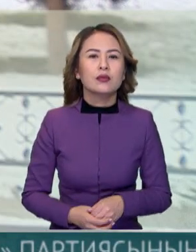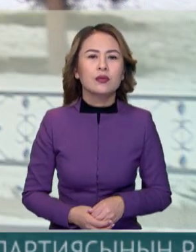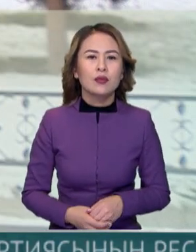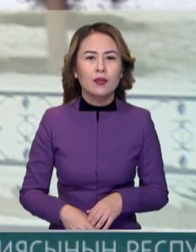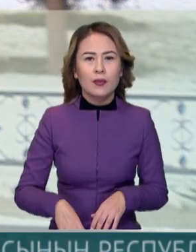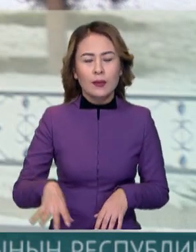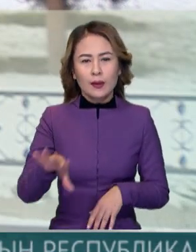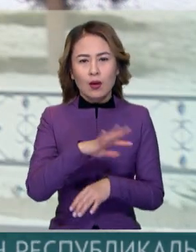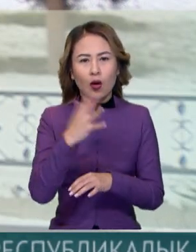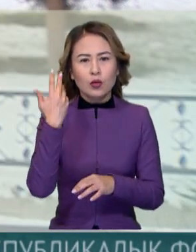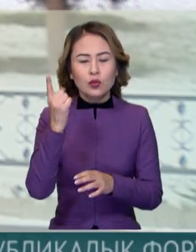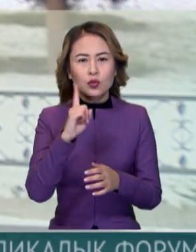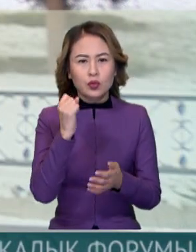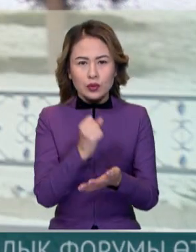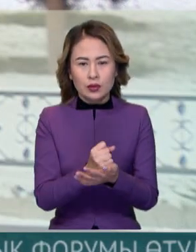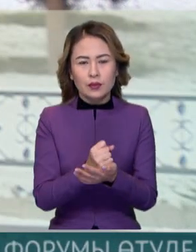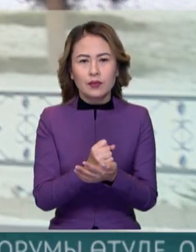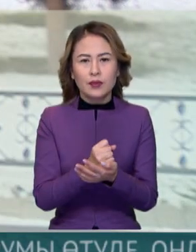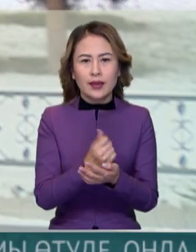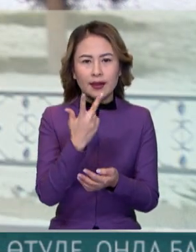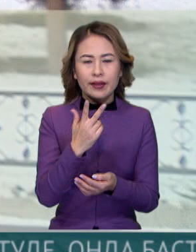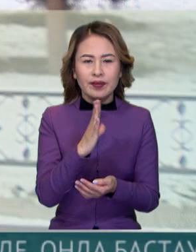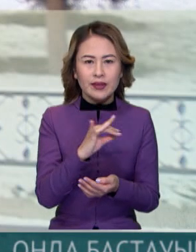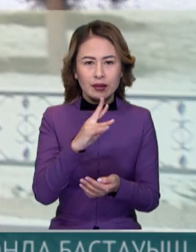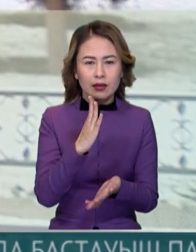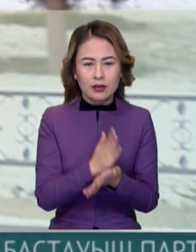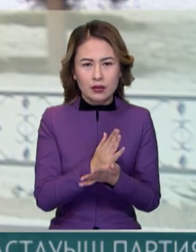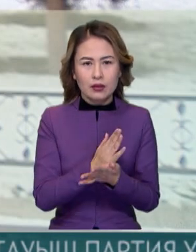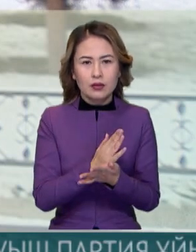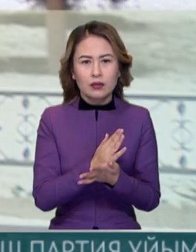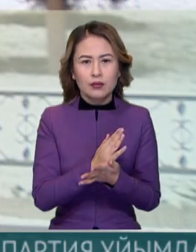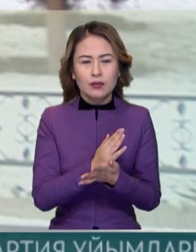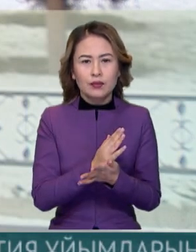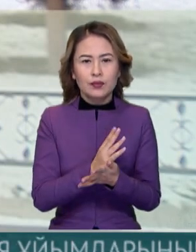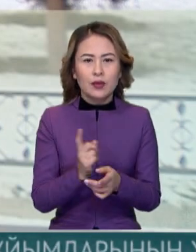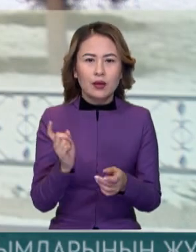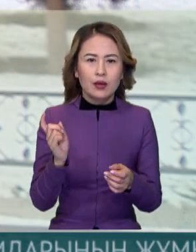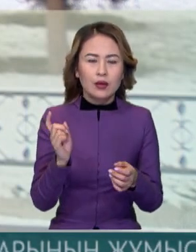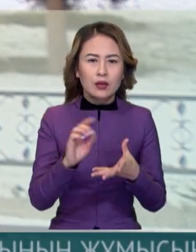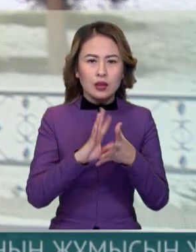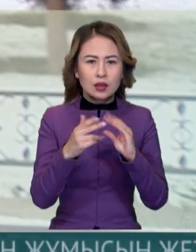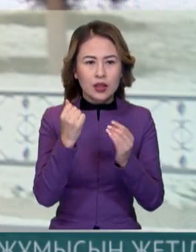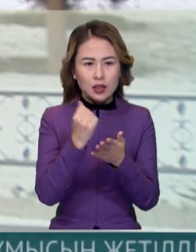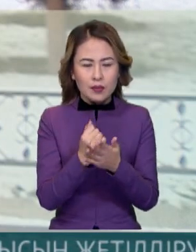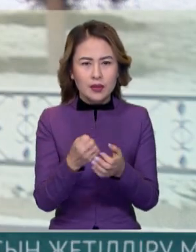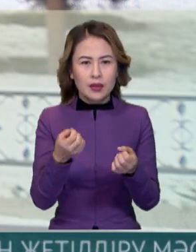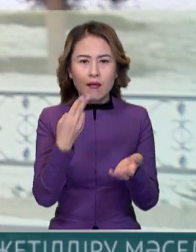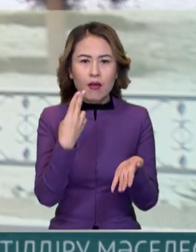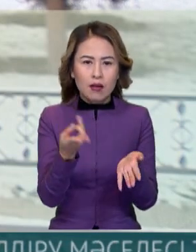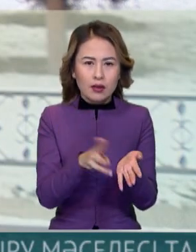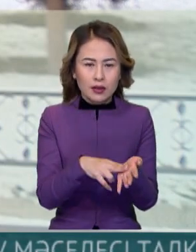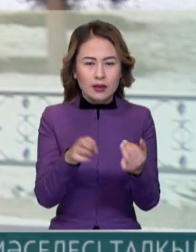тері бұйымдарына ілуінің үш түрі бар. Ол іліп салынатын, одан кейін жабыстырылатын және